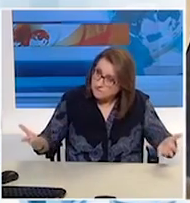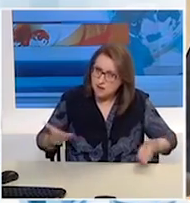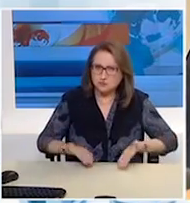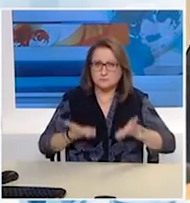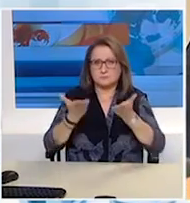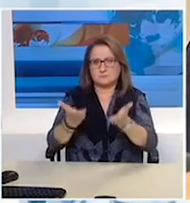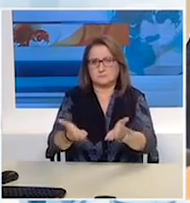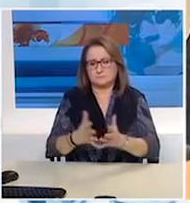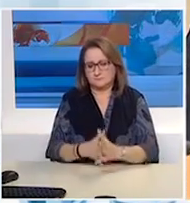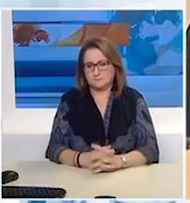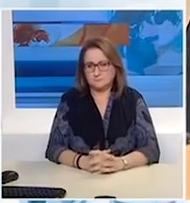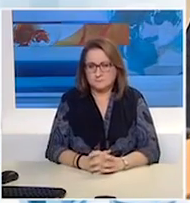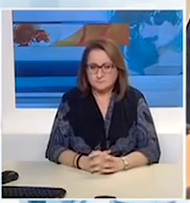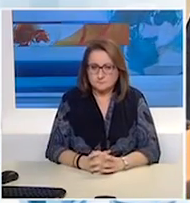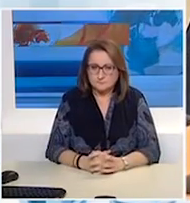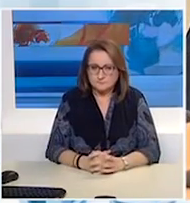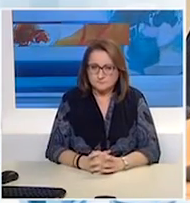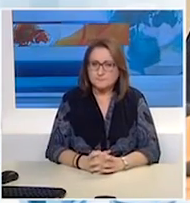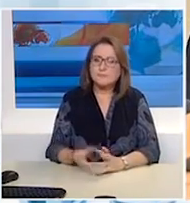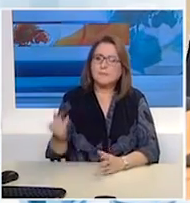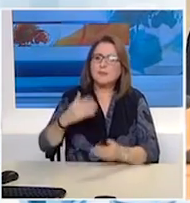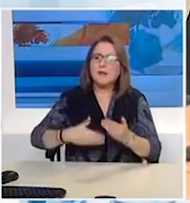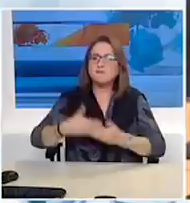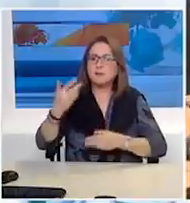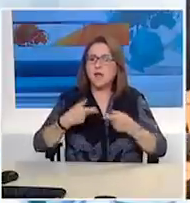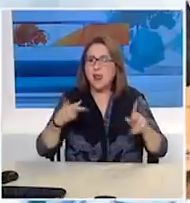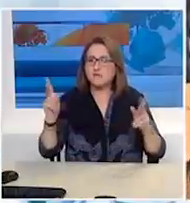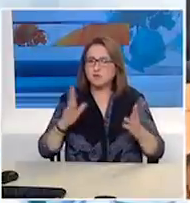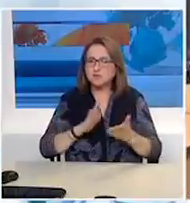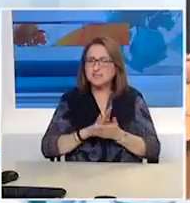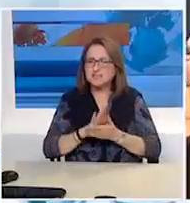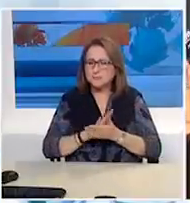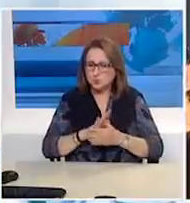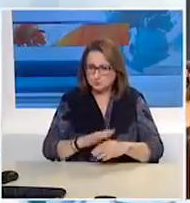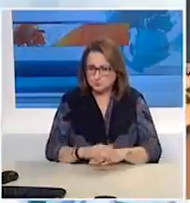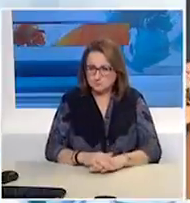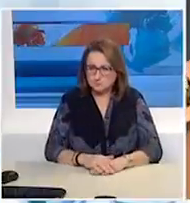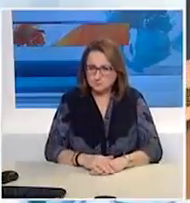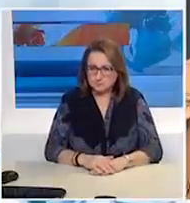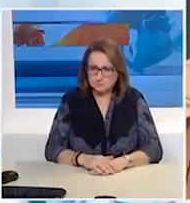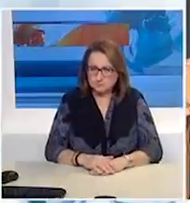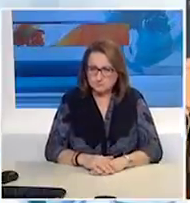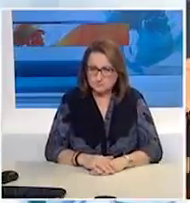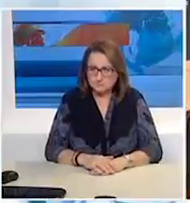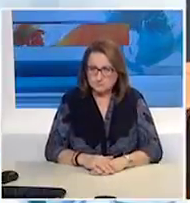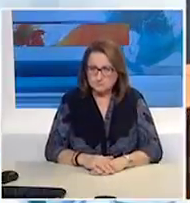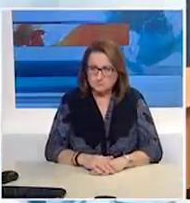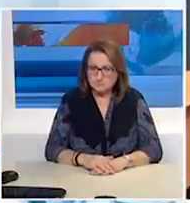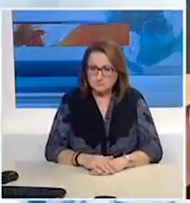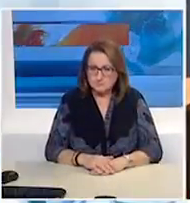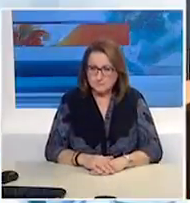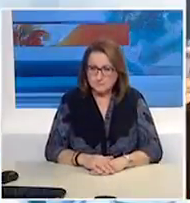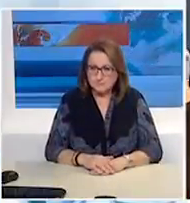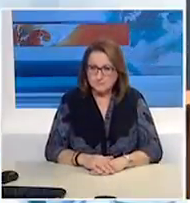Η κυρία Γεωργαντά από την εφημερίδα Ελεύθερος Τύπος. Κύριε καθηγητά, το ECDC εξέδωσε σήμερα έκθεση κινδύνου για το ύποπτο